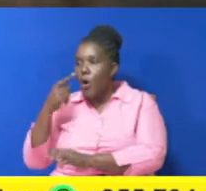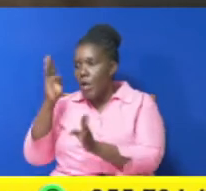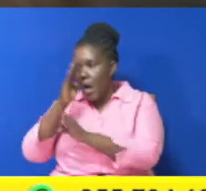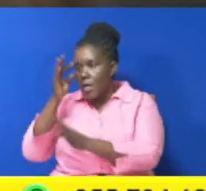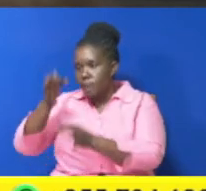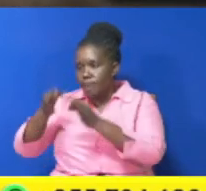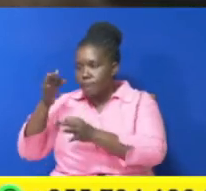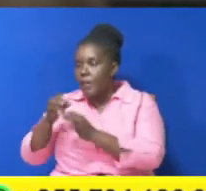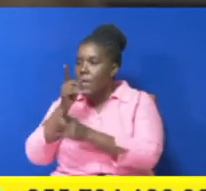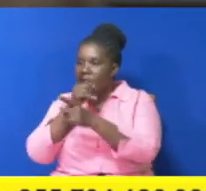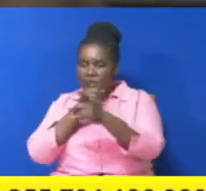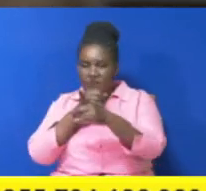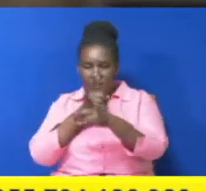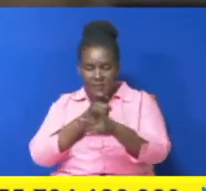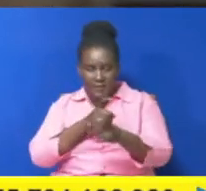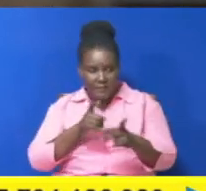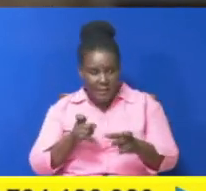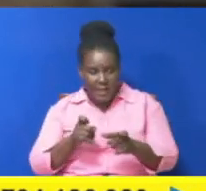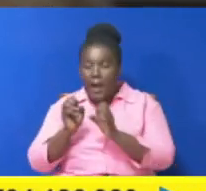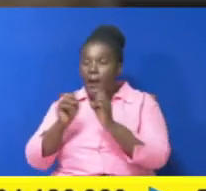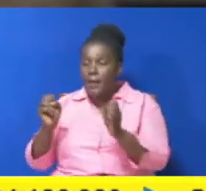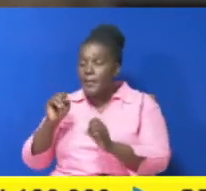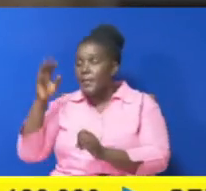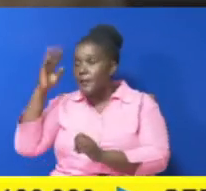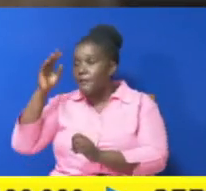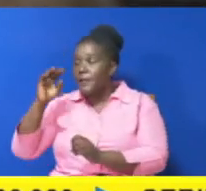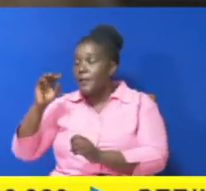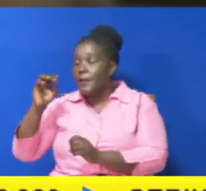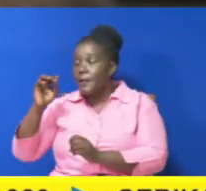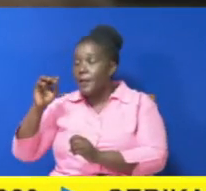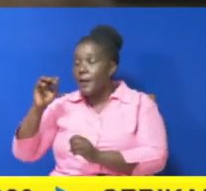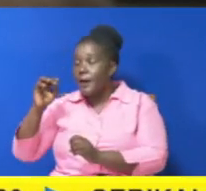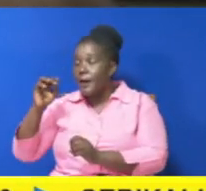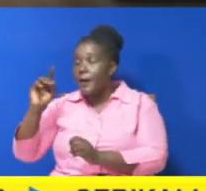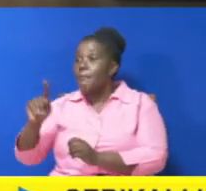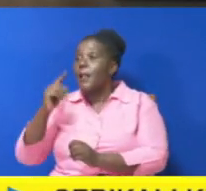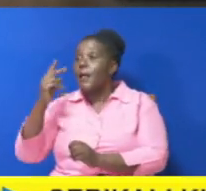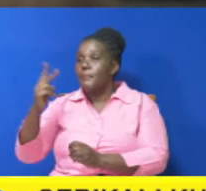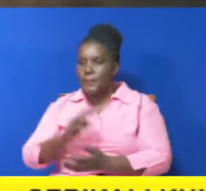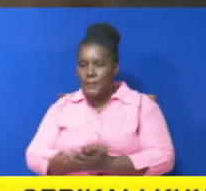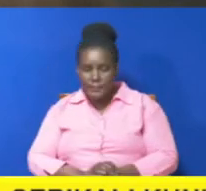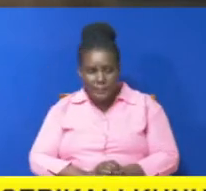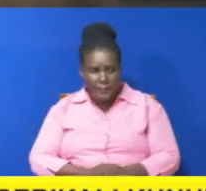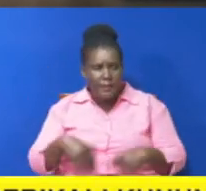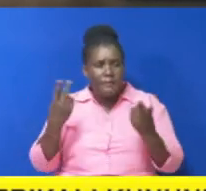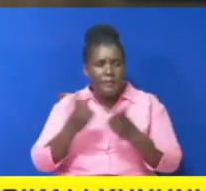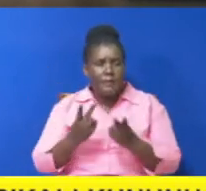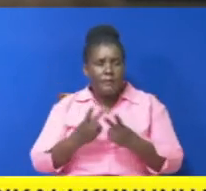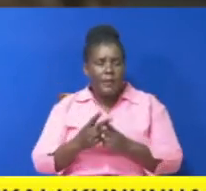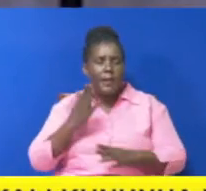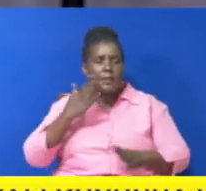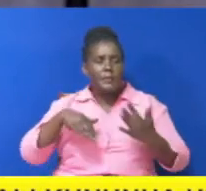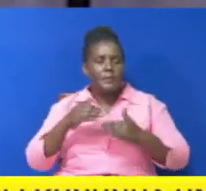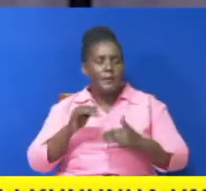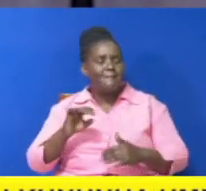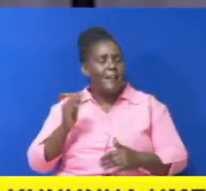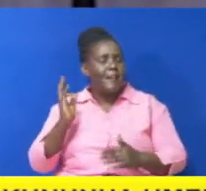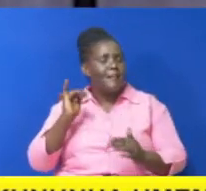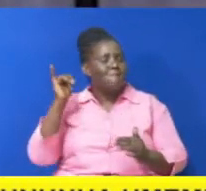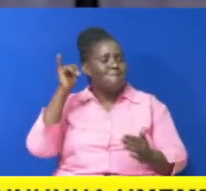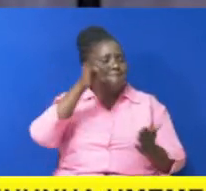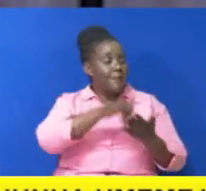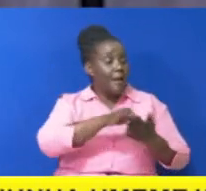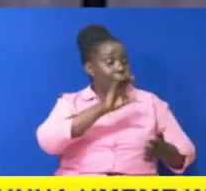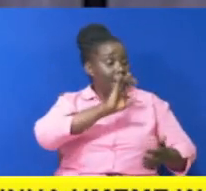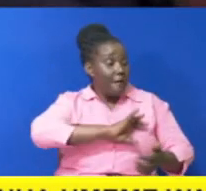alikwenda nchini Canada kuomba radhi kutokana na vitendo vikatili ambavyo kanisa Katoliki iliwatendea watoto wenye asili ya Canada na kuweka